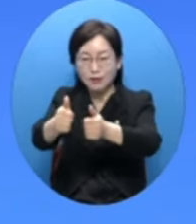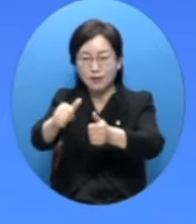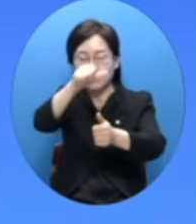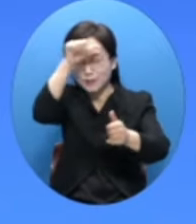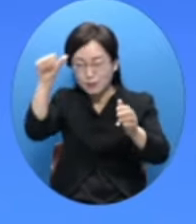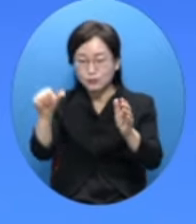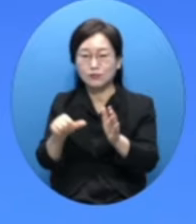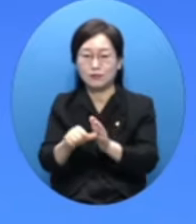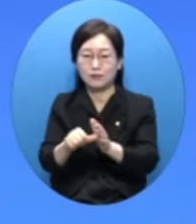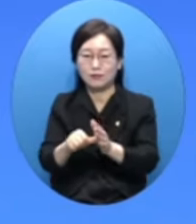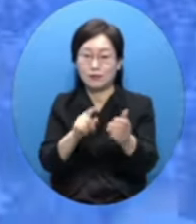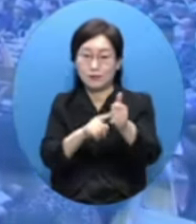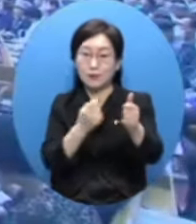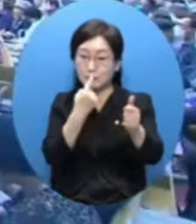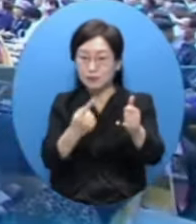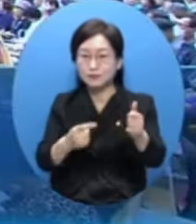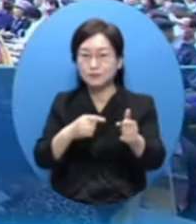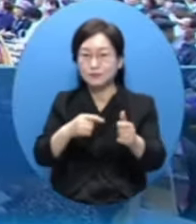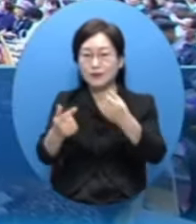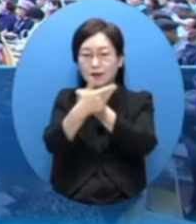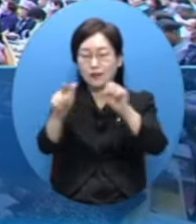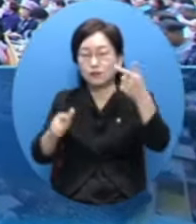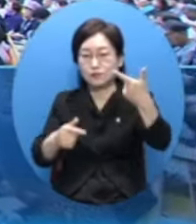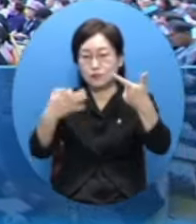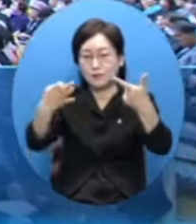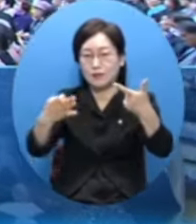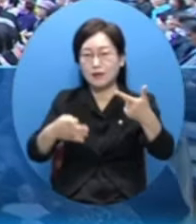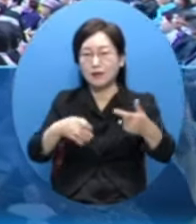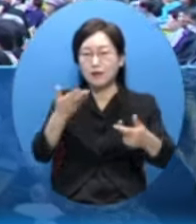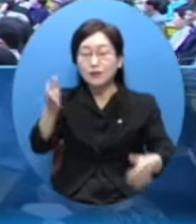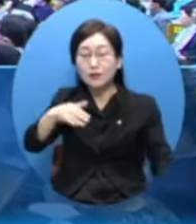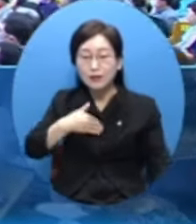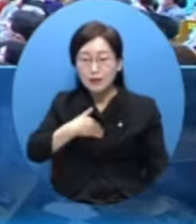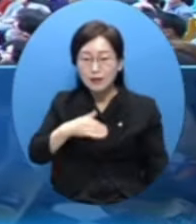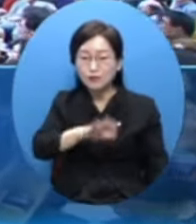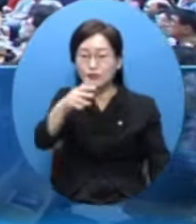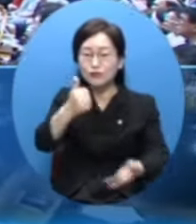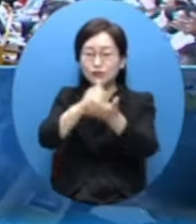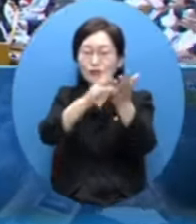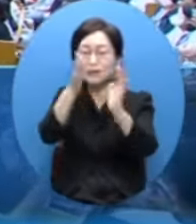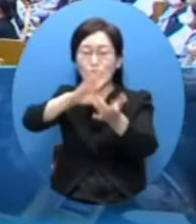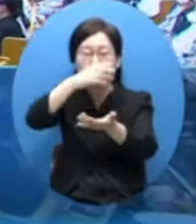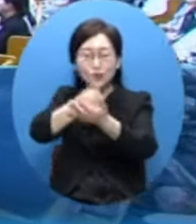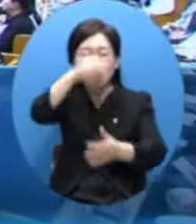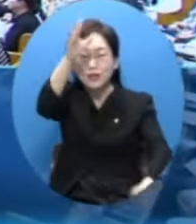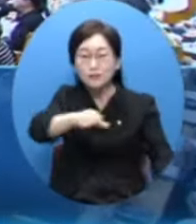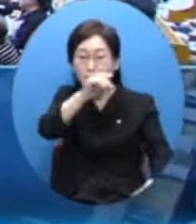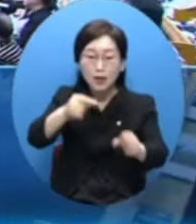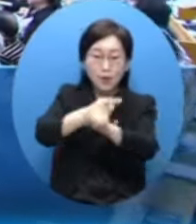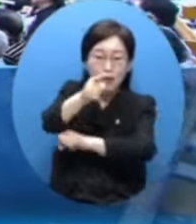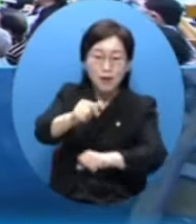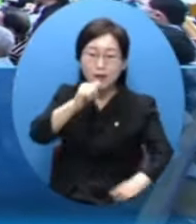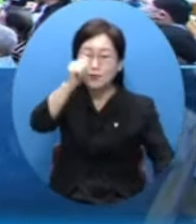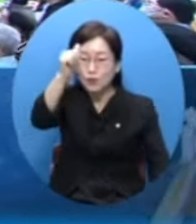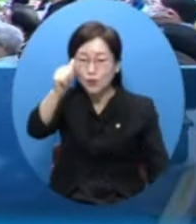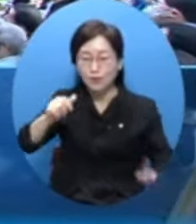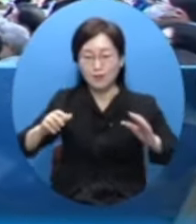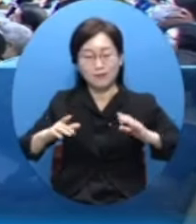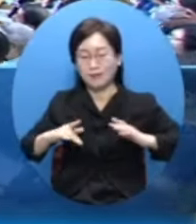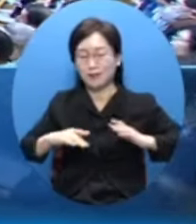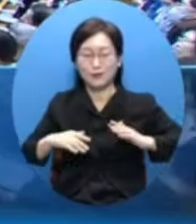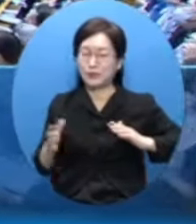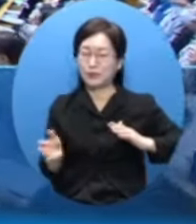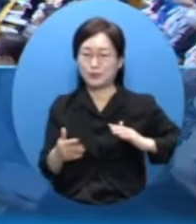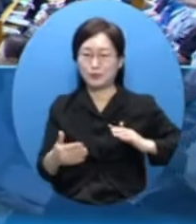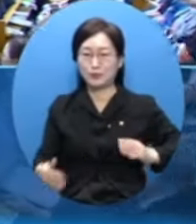살았습니다. 그는 고백합니다. 갈라디아서 6장 14절입니다. 그러나 내게는 우리 주 예수 그리스도의 십자가 외에 결코 자랑할 것이